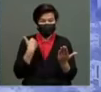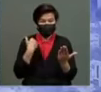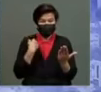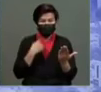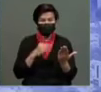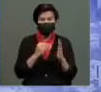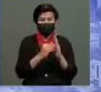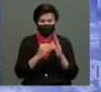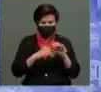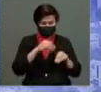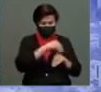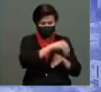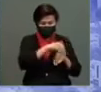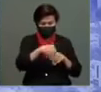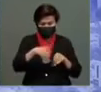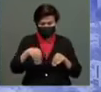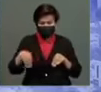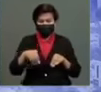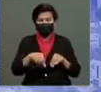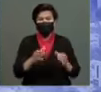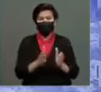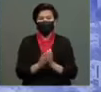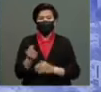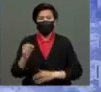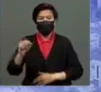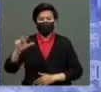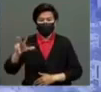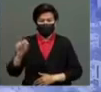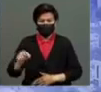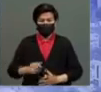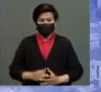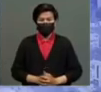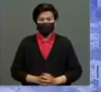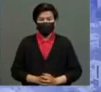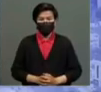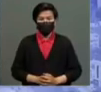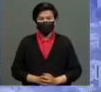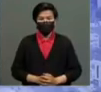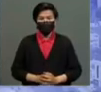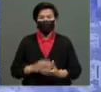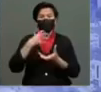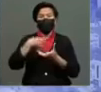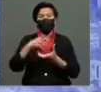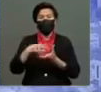ขตนะครับเป็นเขตต่างๆผมขออนุญาตกล่าวเป็นรายงาน